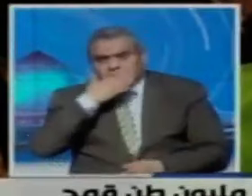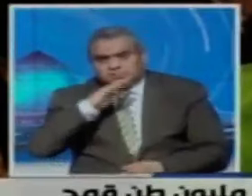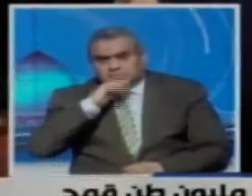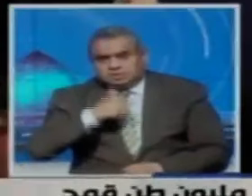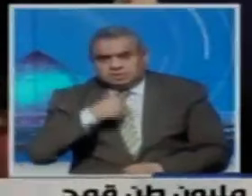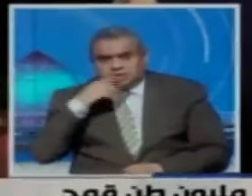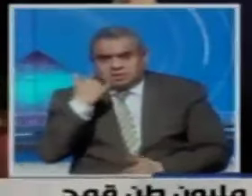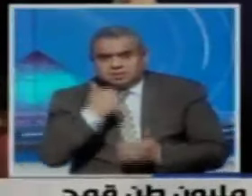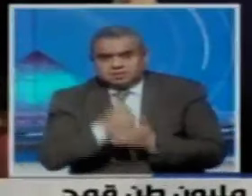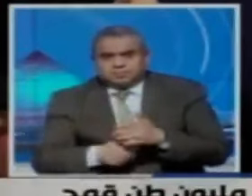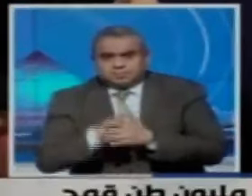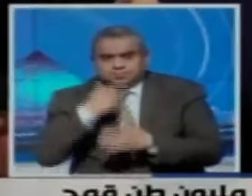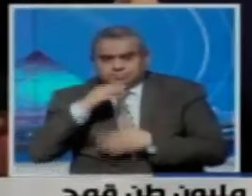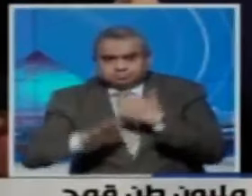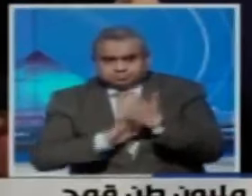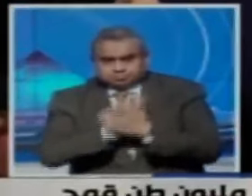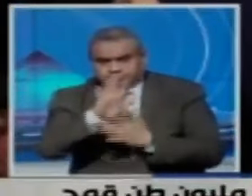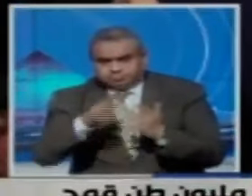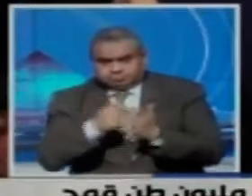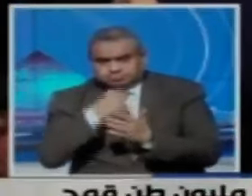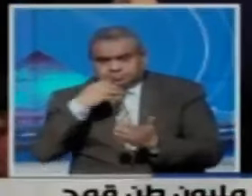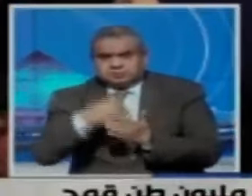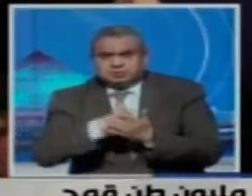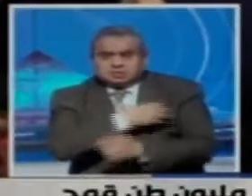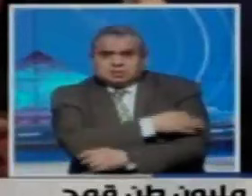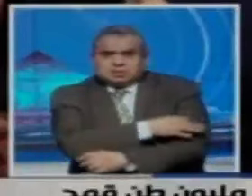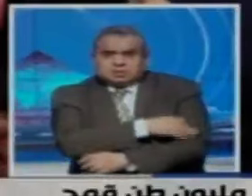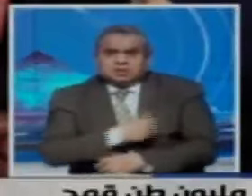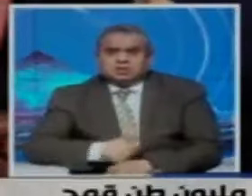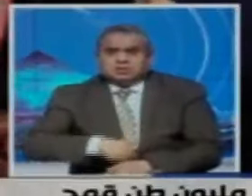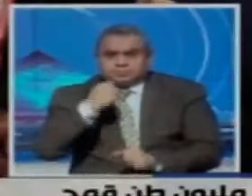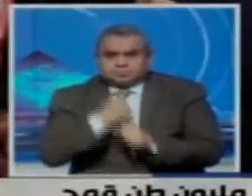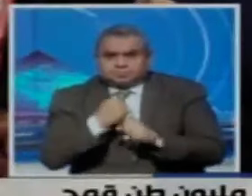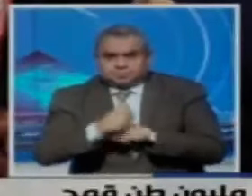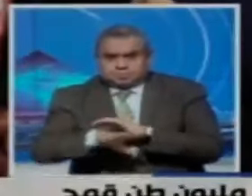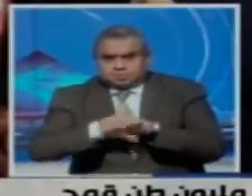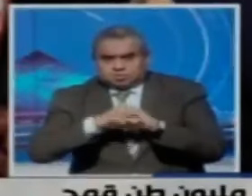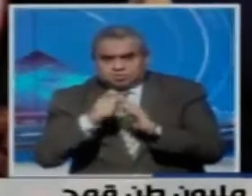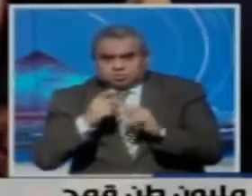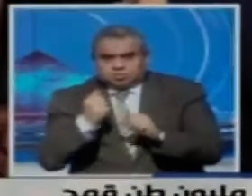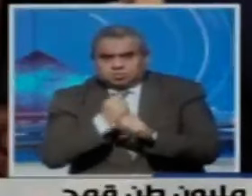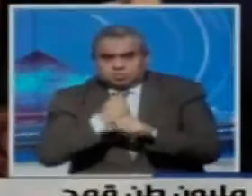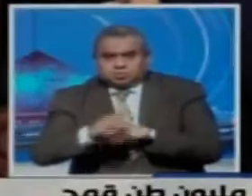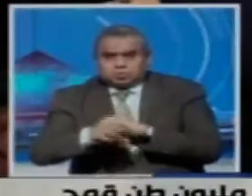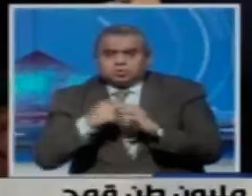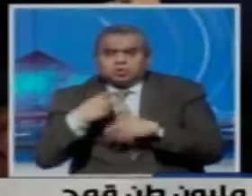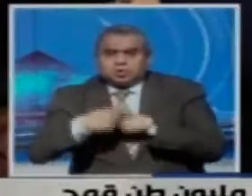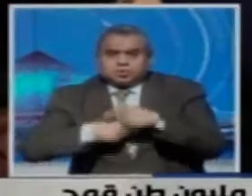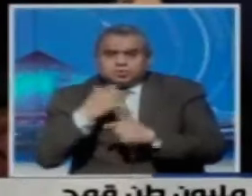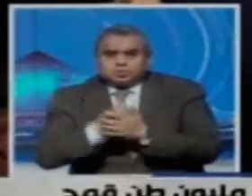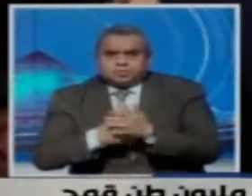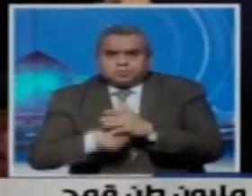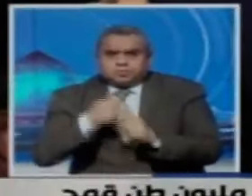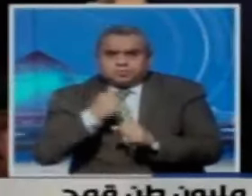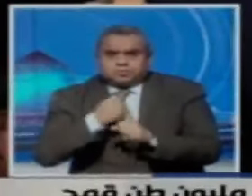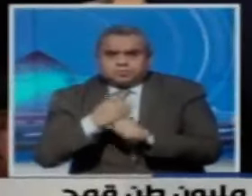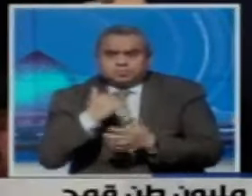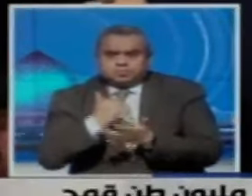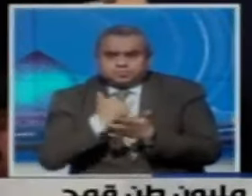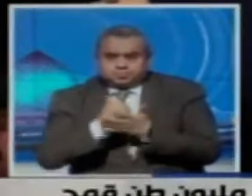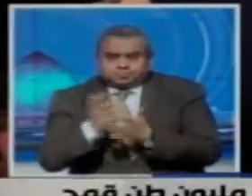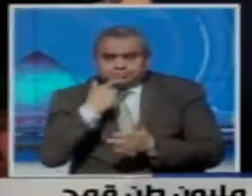كذا. لكن احنا عندنا وبتجربتنا تعددنا، خدنا من فرنسا وخدنا من المانيا وخدنا من رومانيا